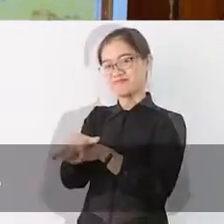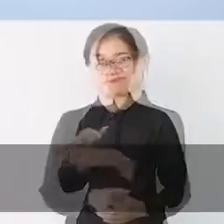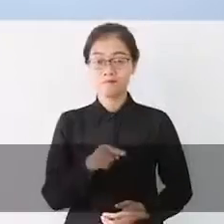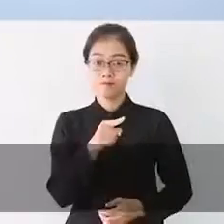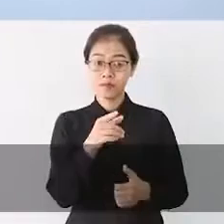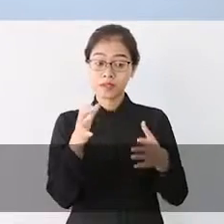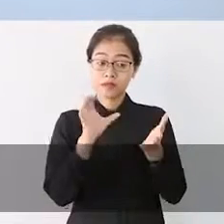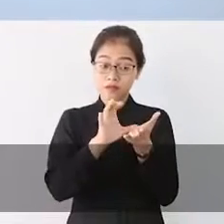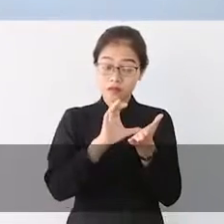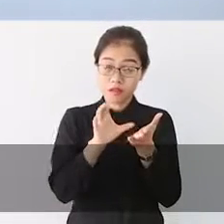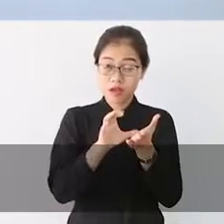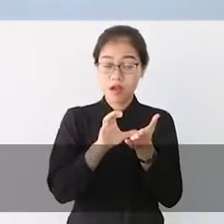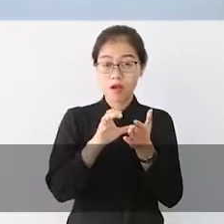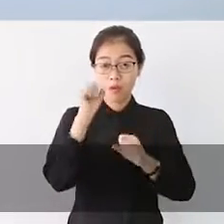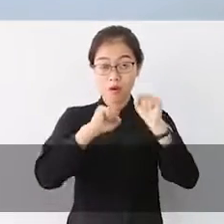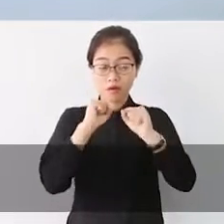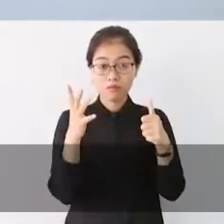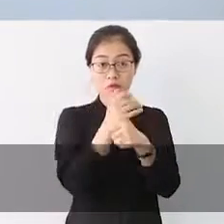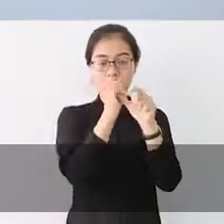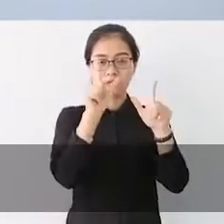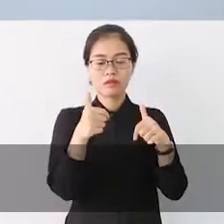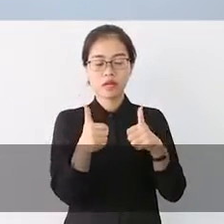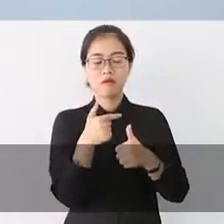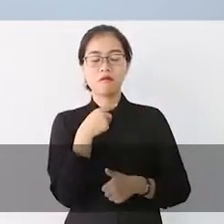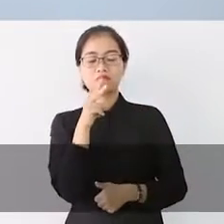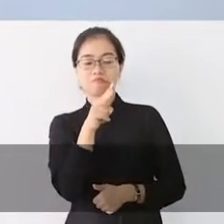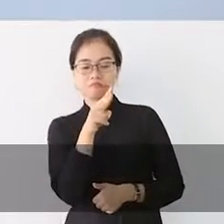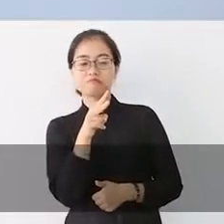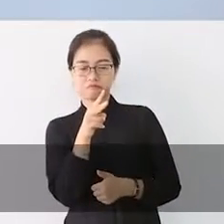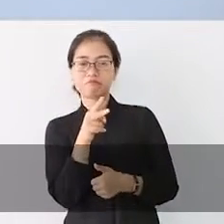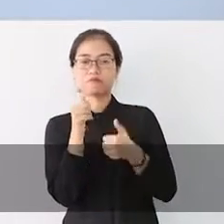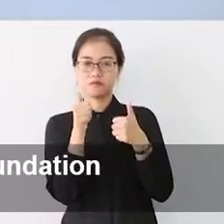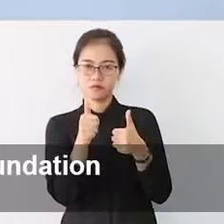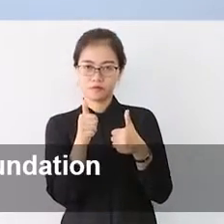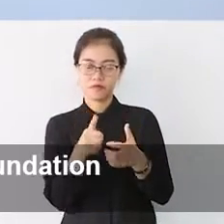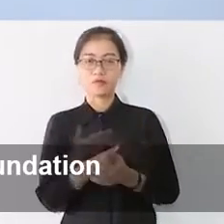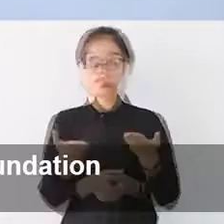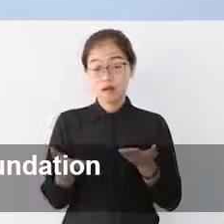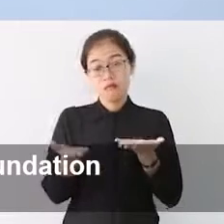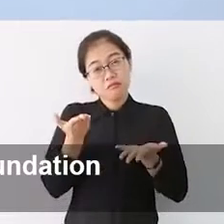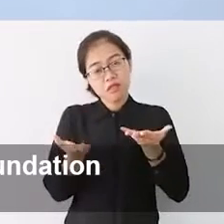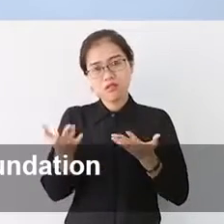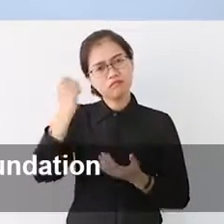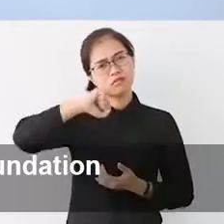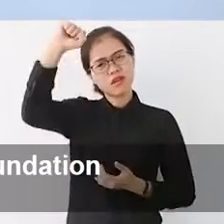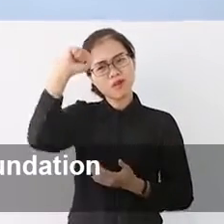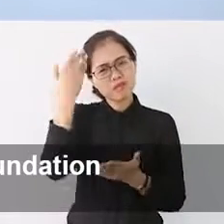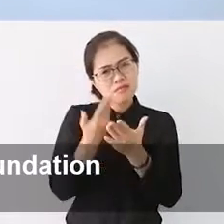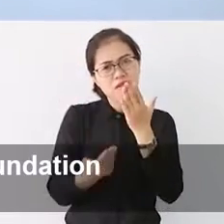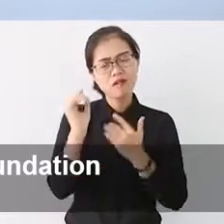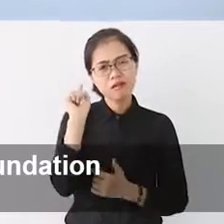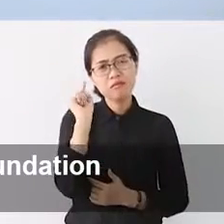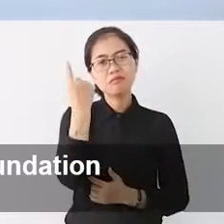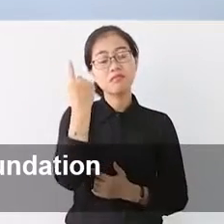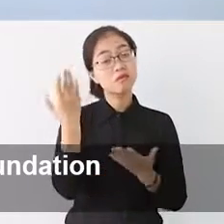tập. Chúng tôi đánh giá cao kết quả của dự án mà DRD và các đối tác địa phương mang lại trong những năm qua. Mặc dù mới là những cái thành công ban đầu, nhưng